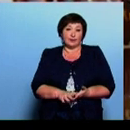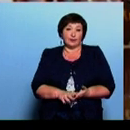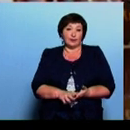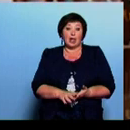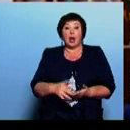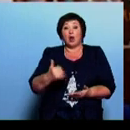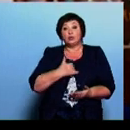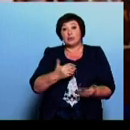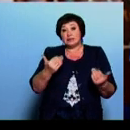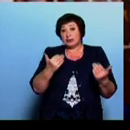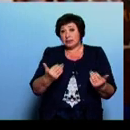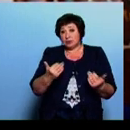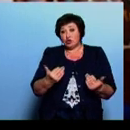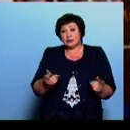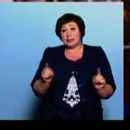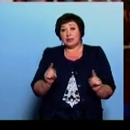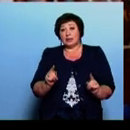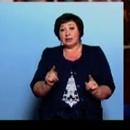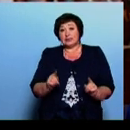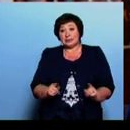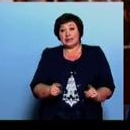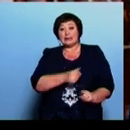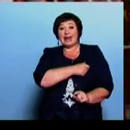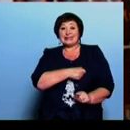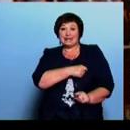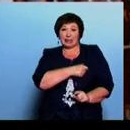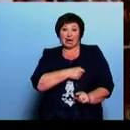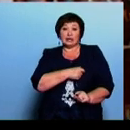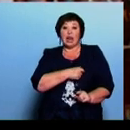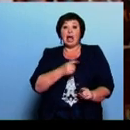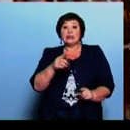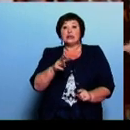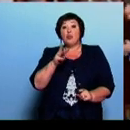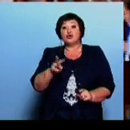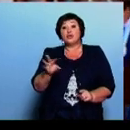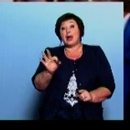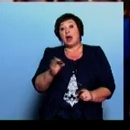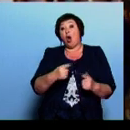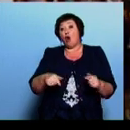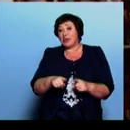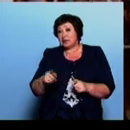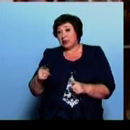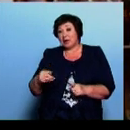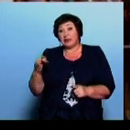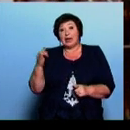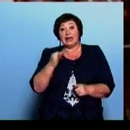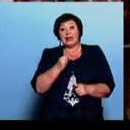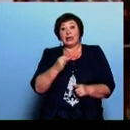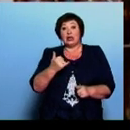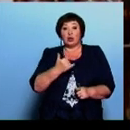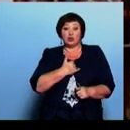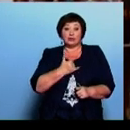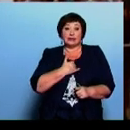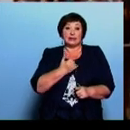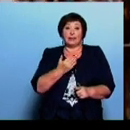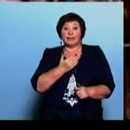Мы сейчас пригласили на сессию делегатов от муниципальных образований, председателей пригласили. И у нас будет ряд